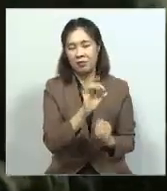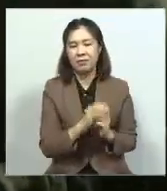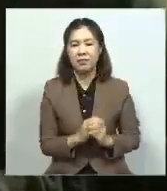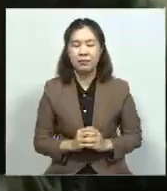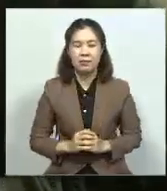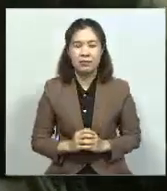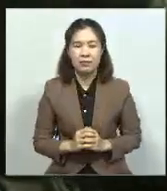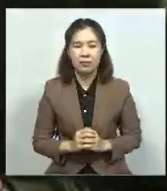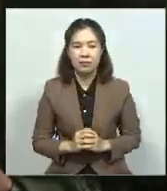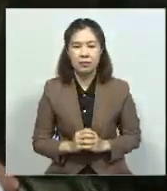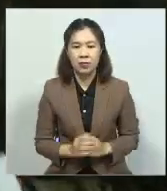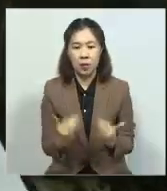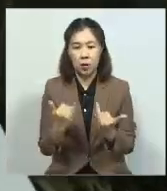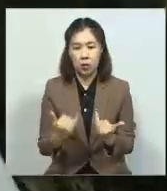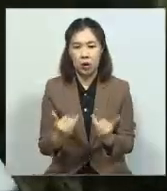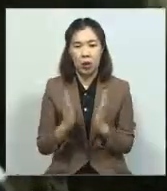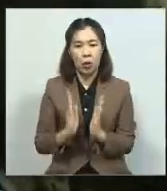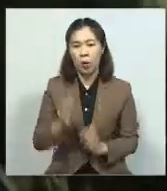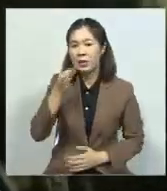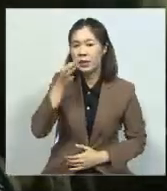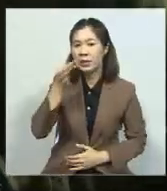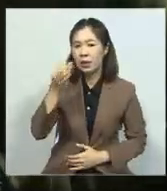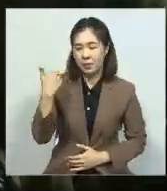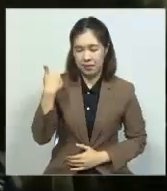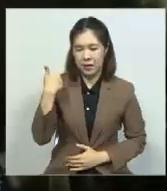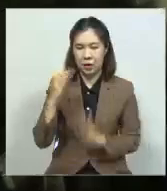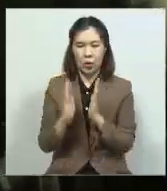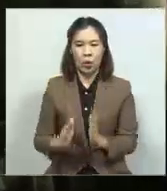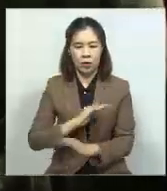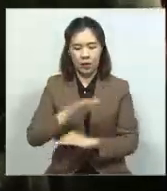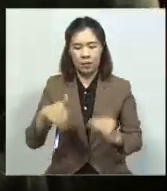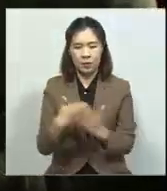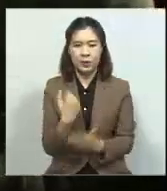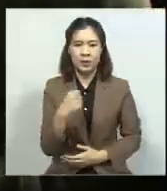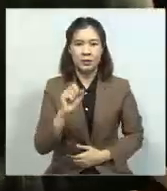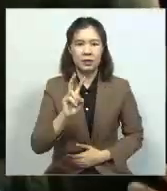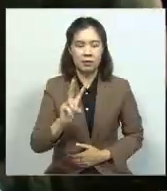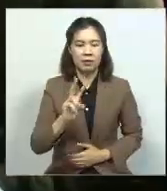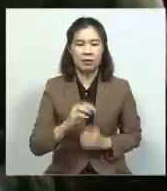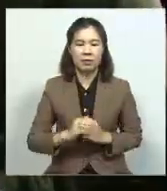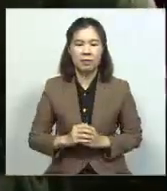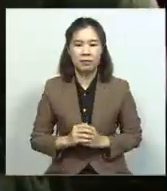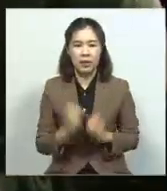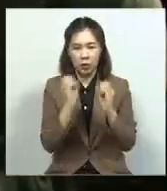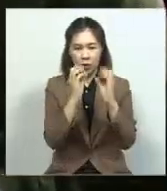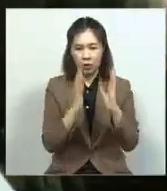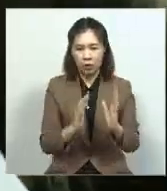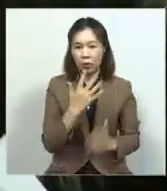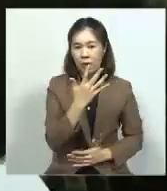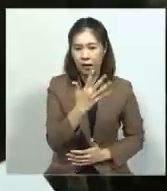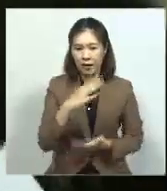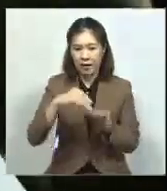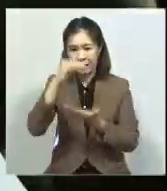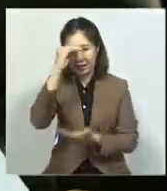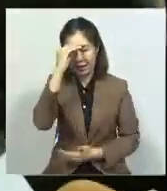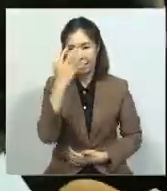ายทั้งหมดกี่คนที ่ เข้ามาแจ ้ งความไว ้ แล้ว ตอนนี้มี12เป็นอาจารย์5นักเรียน